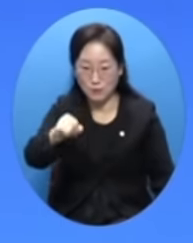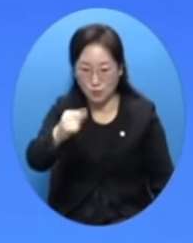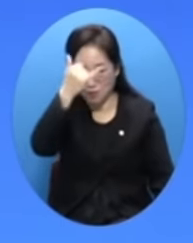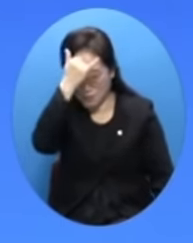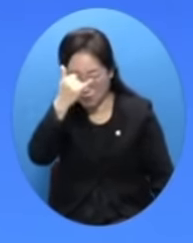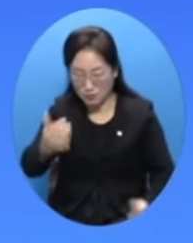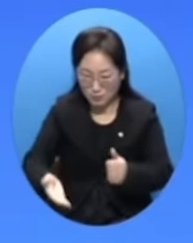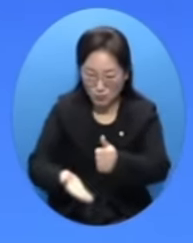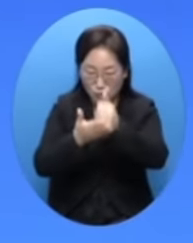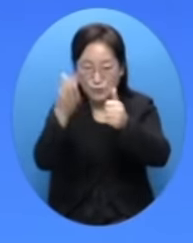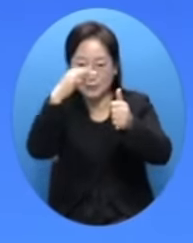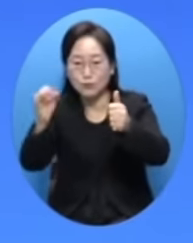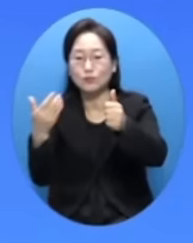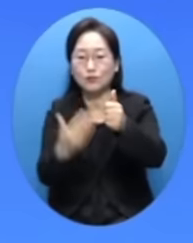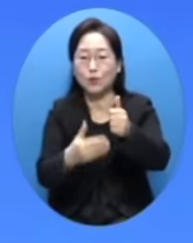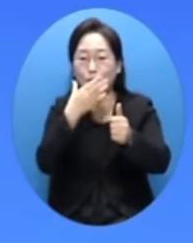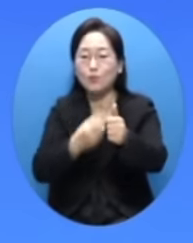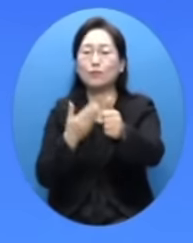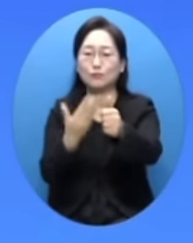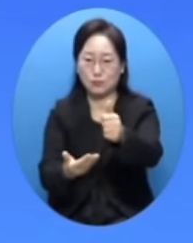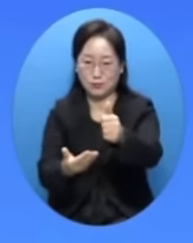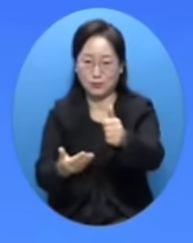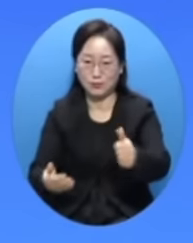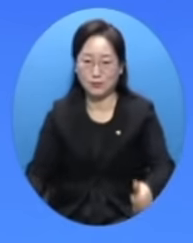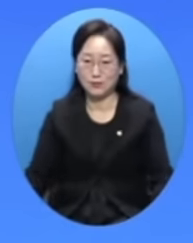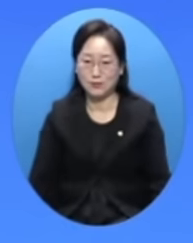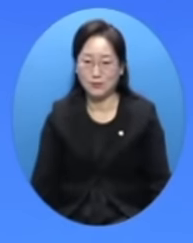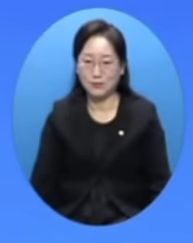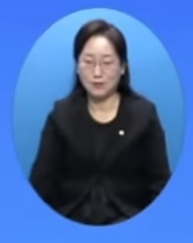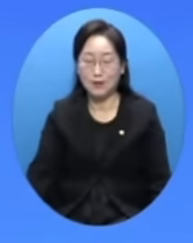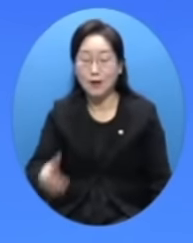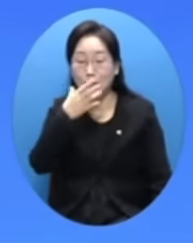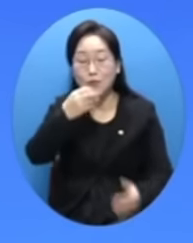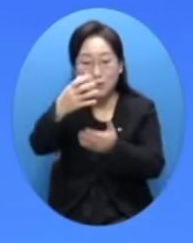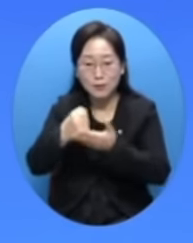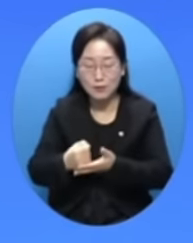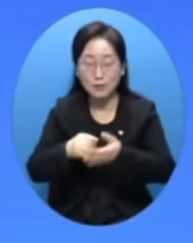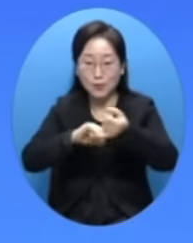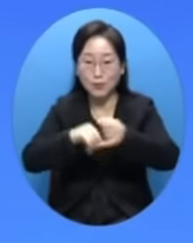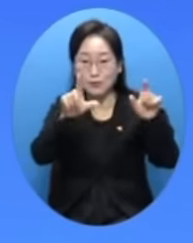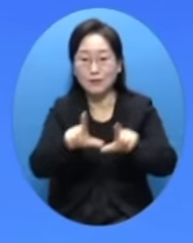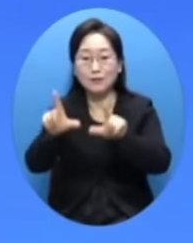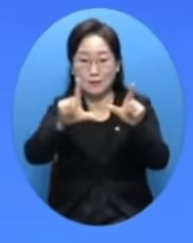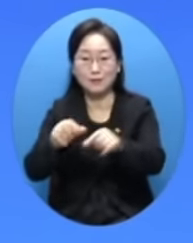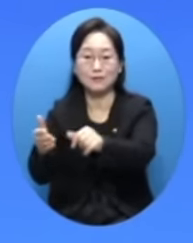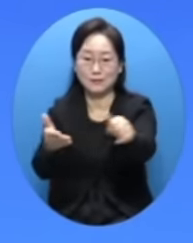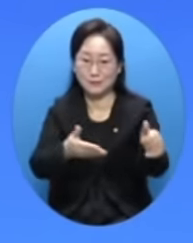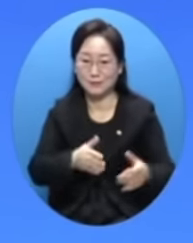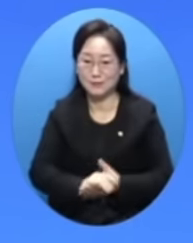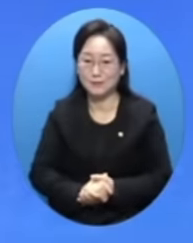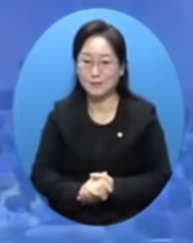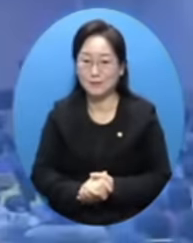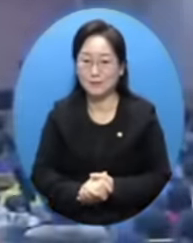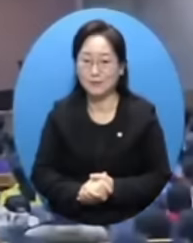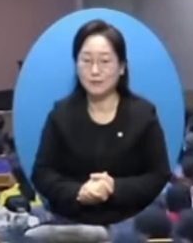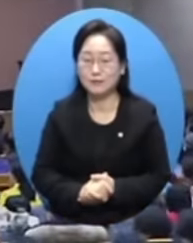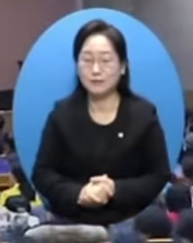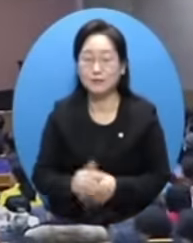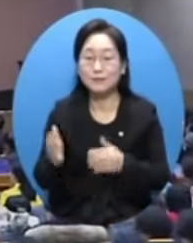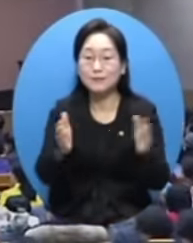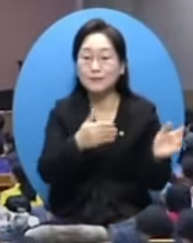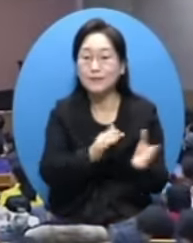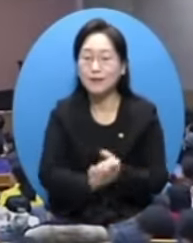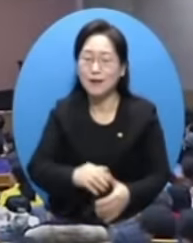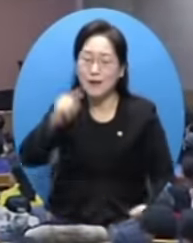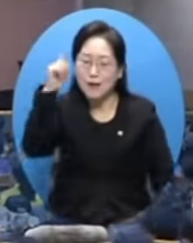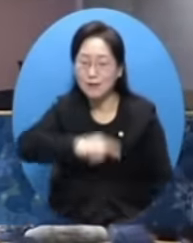것입니다 복받은 생 되게 만들어 주시는 것입니다 그것은 복받 생을 살아가는 여러분 모다가 되기를 바랍니다 아멘 그런데